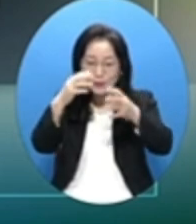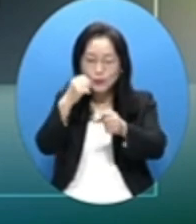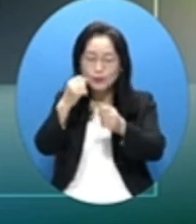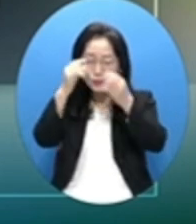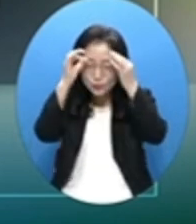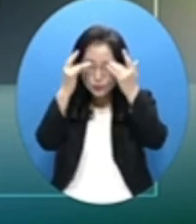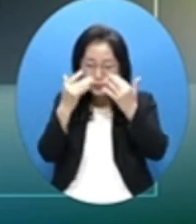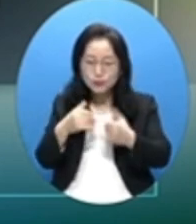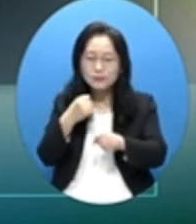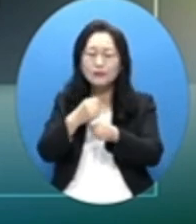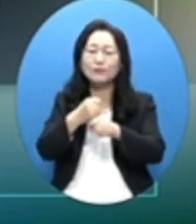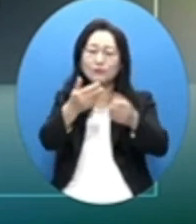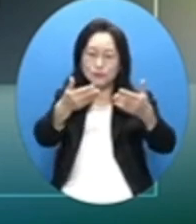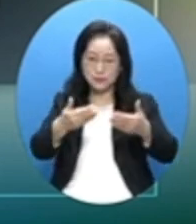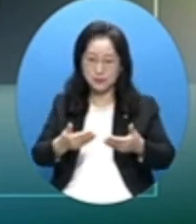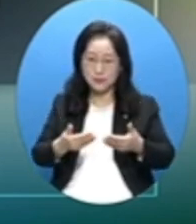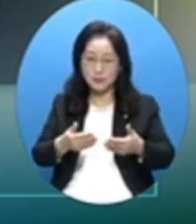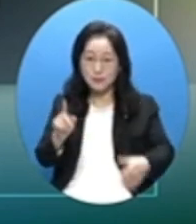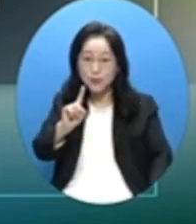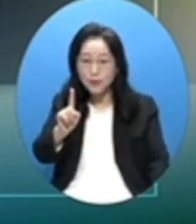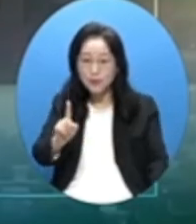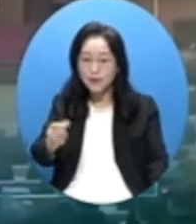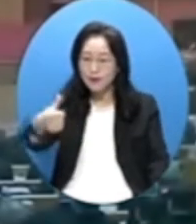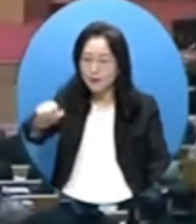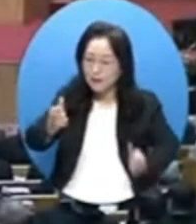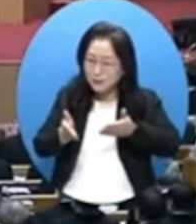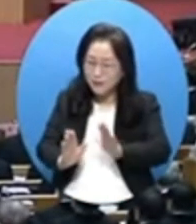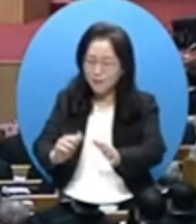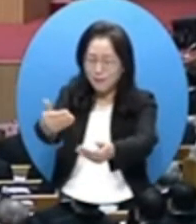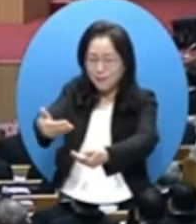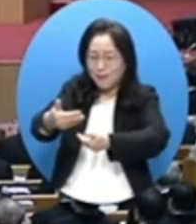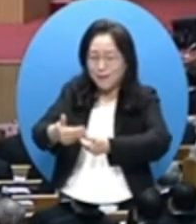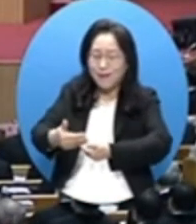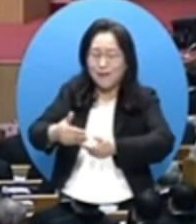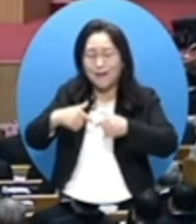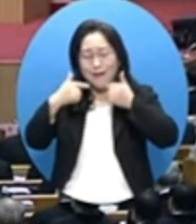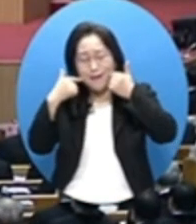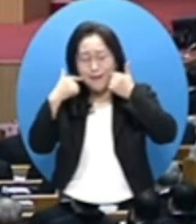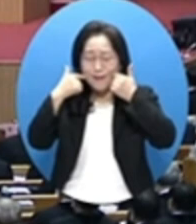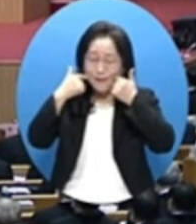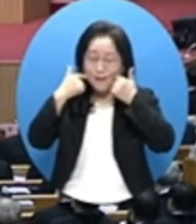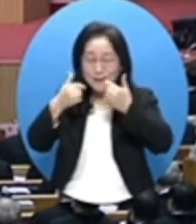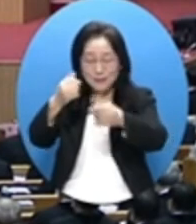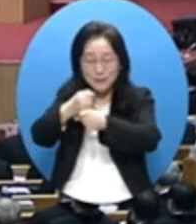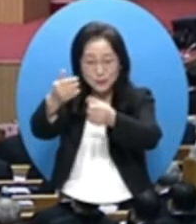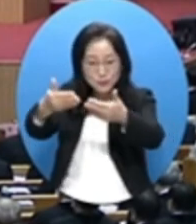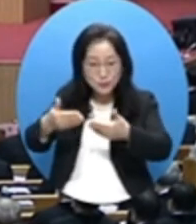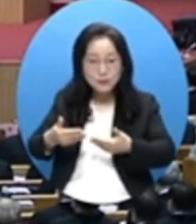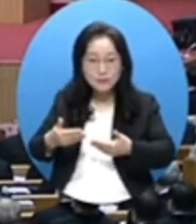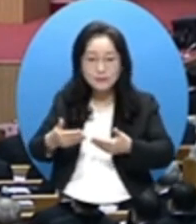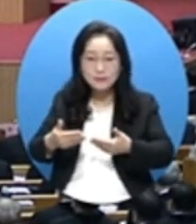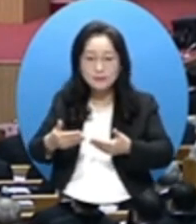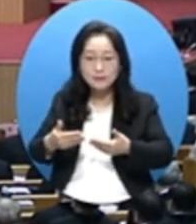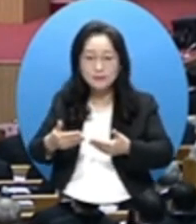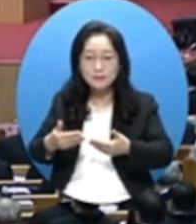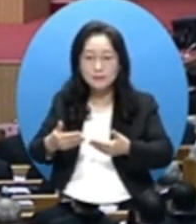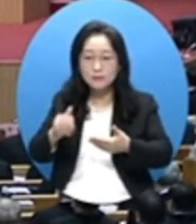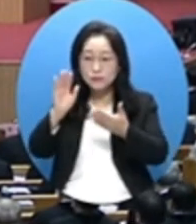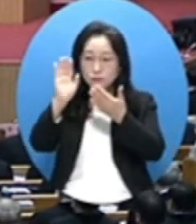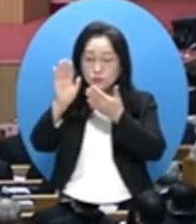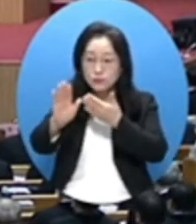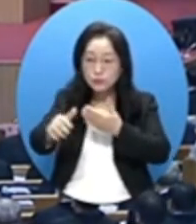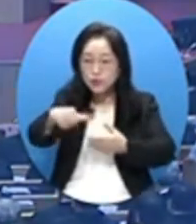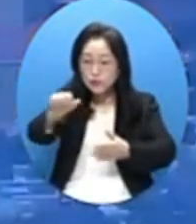주시다 아들이 태어났을 때 얼마나 기뻤습니까 나에게 웃음을 만드신 후에 아들이